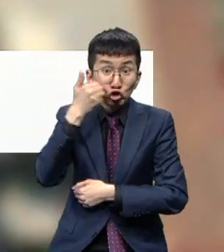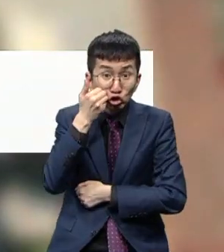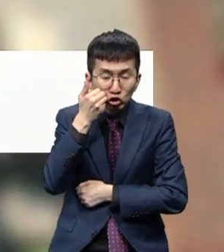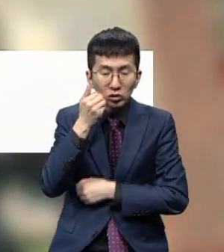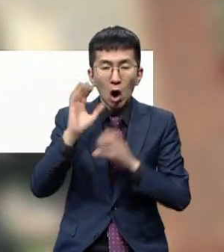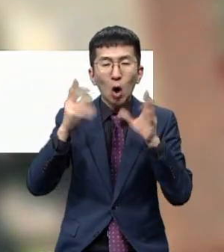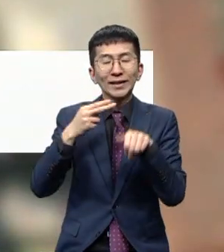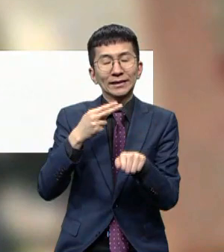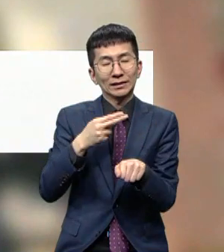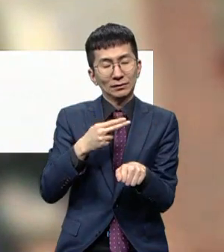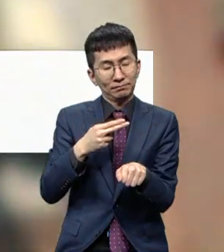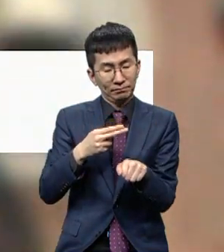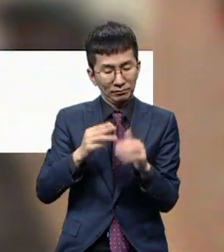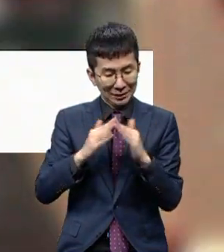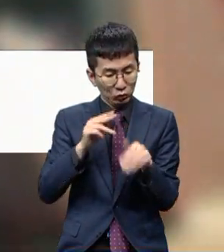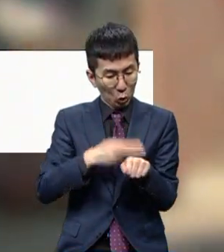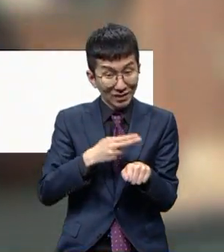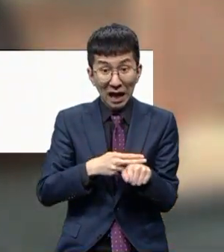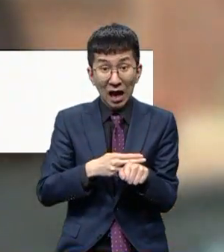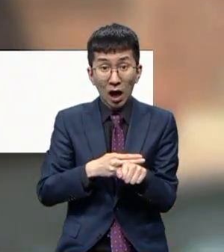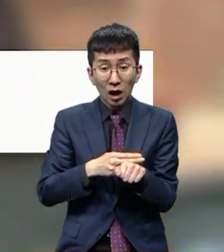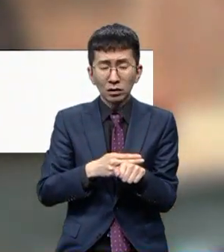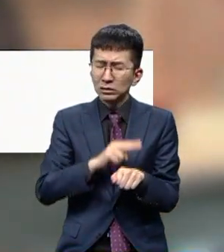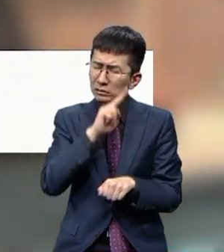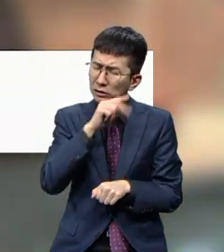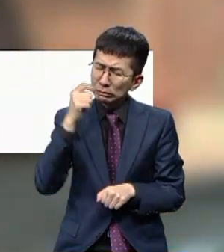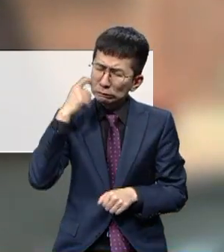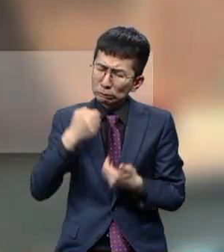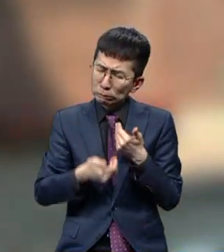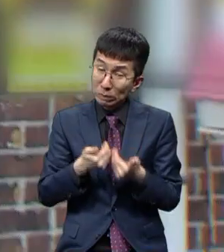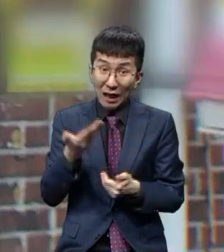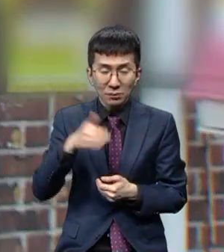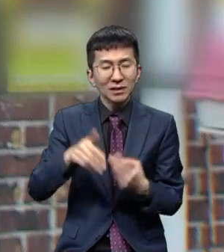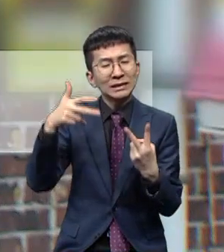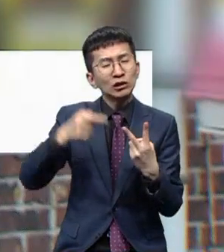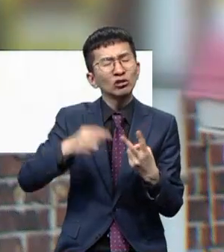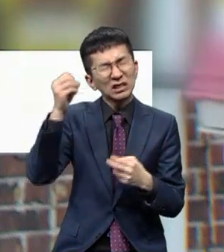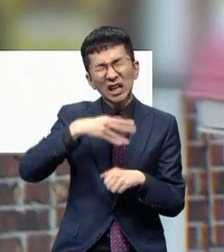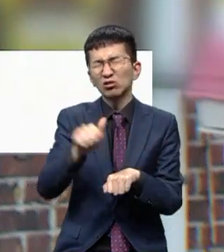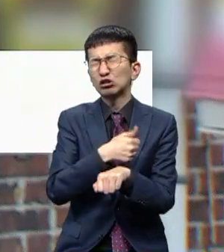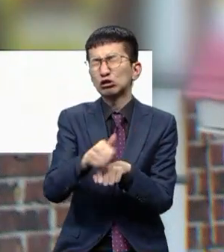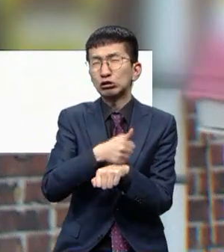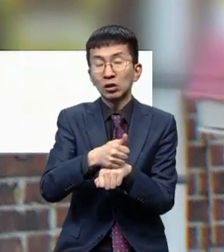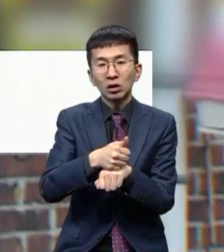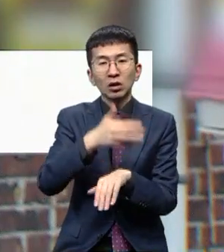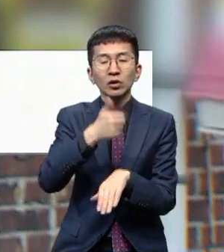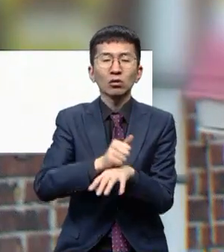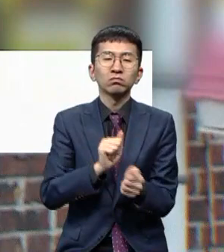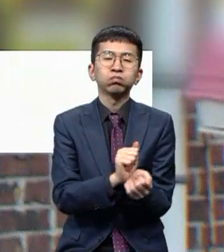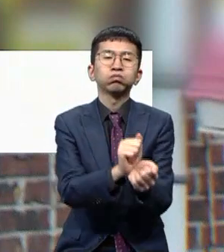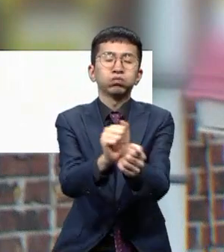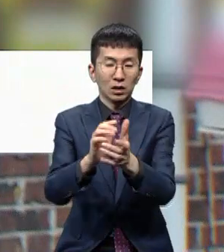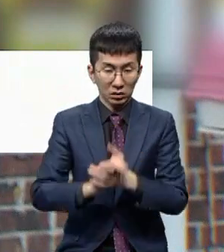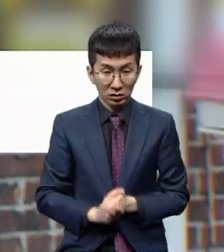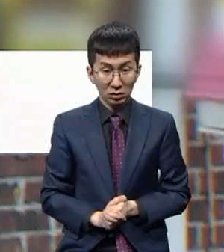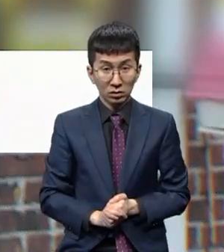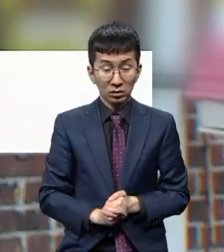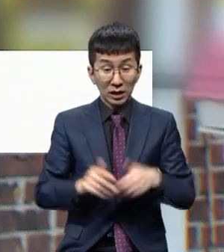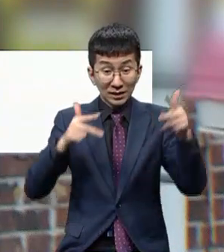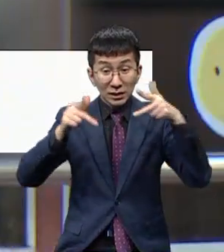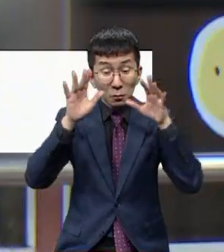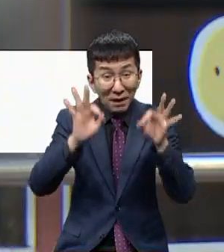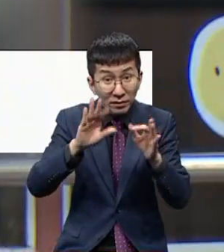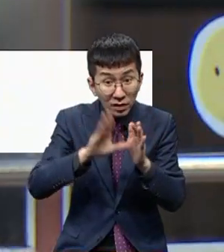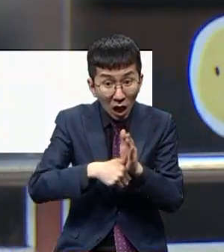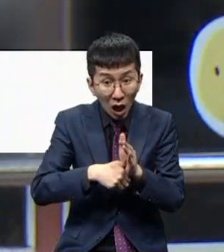증상에도 2주간 출근하면서 바이러스가 퍼진 걸로 추정됩니다. CCTV 같은 걸 확인을 했는데요. 그 교사라든지